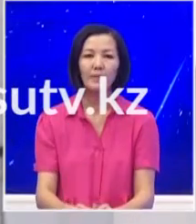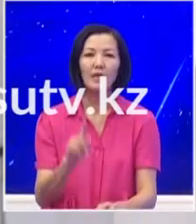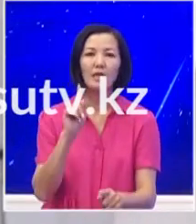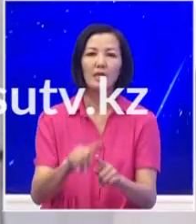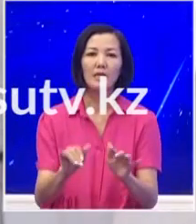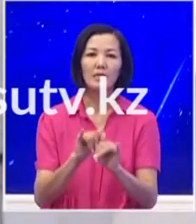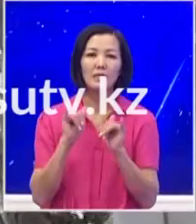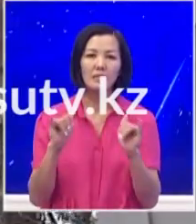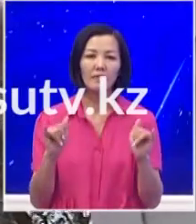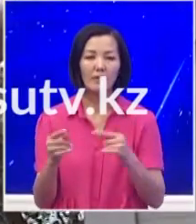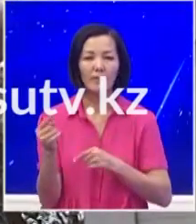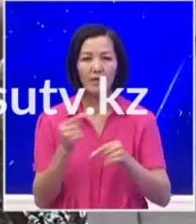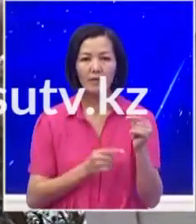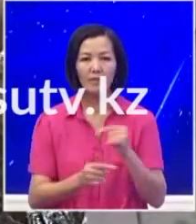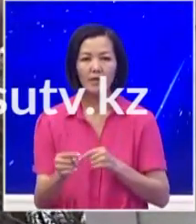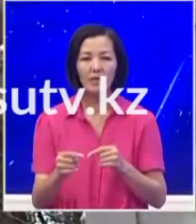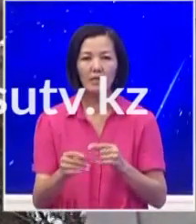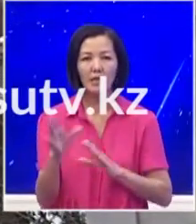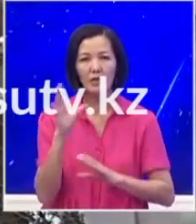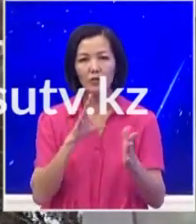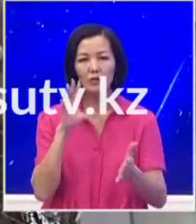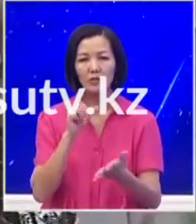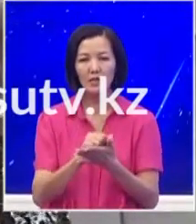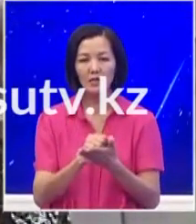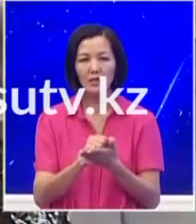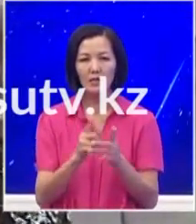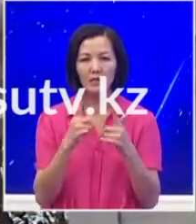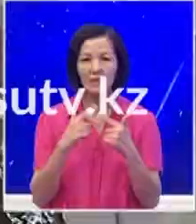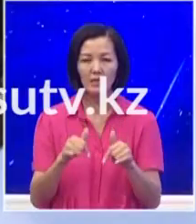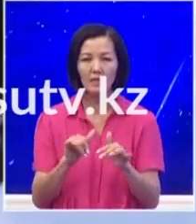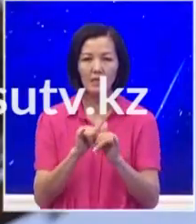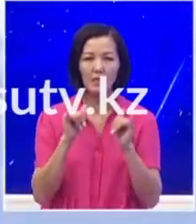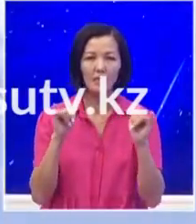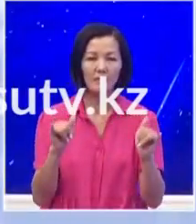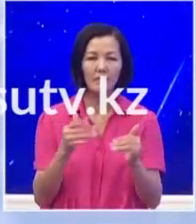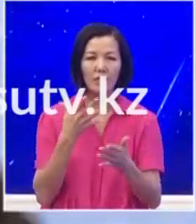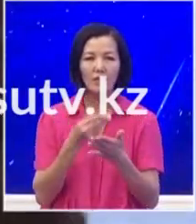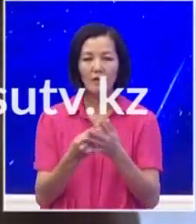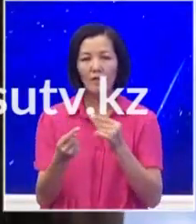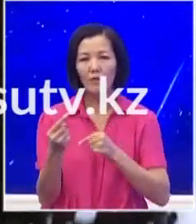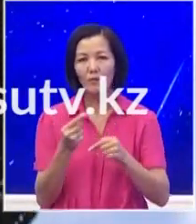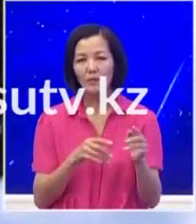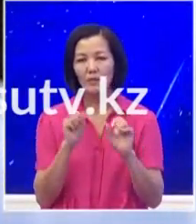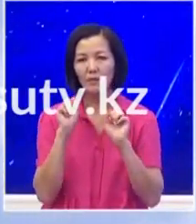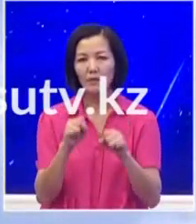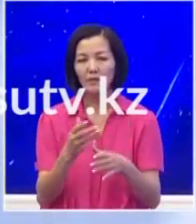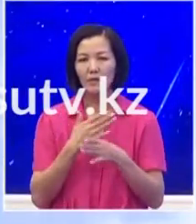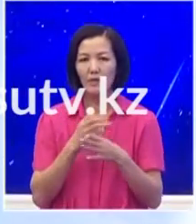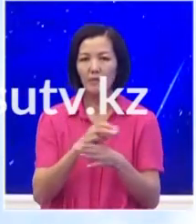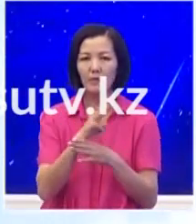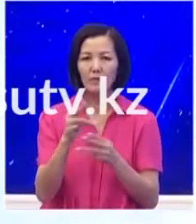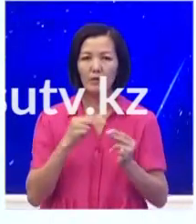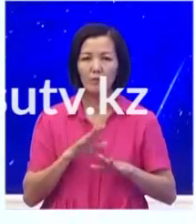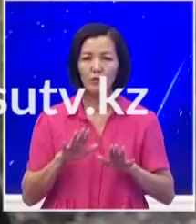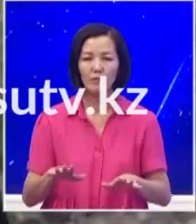не только предпринимательства, но и института занятости. Создание, развитие и расширение любого бизнеса позволяет обеспечить население